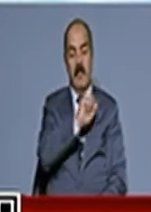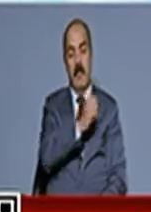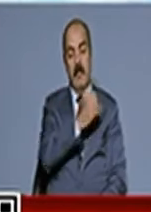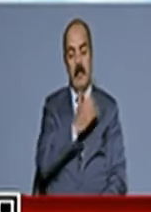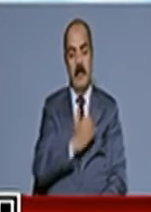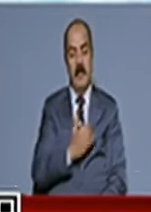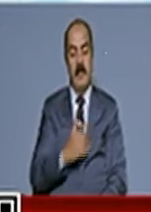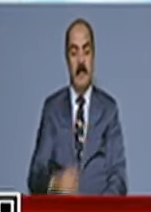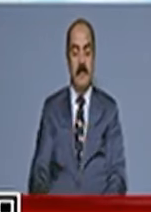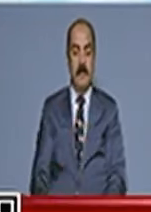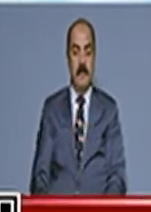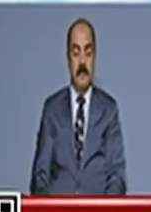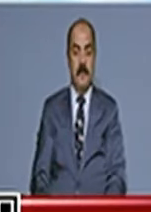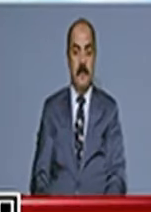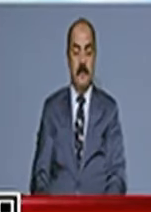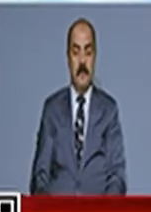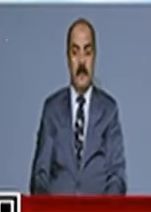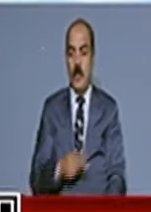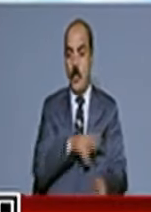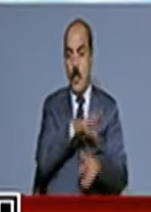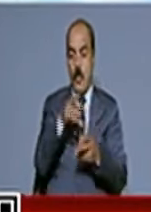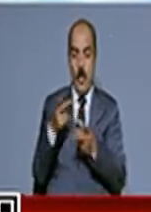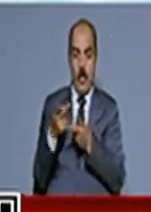الاتحادية، الحضور الكريم.